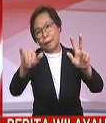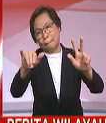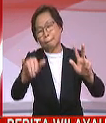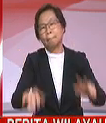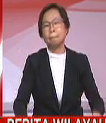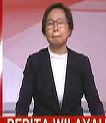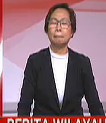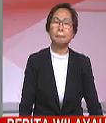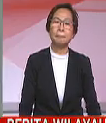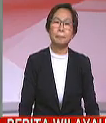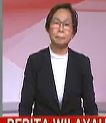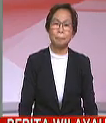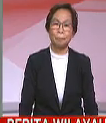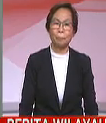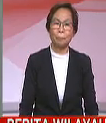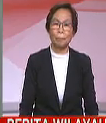kes.